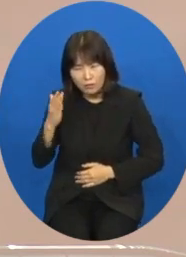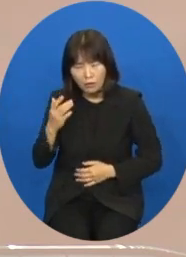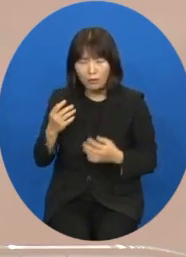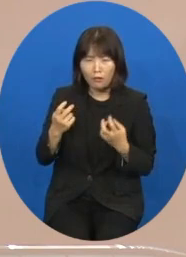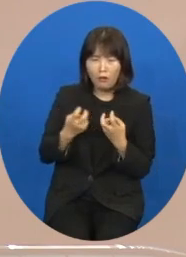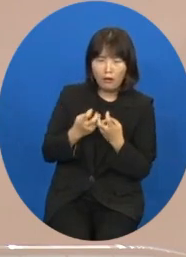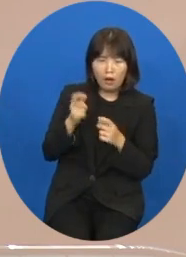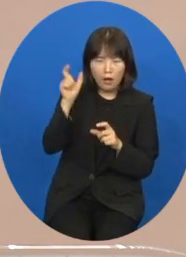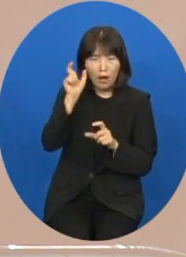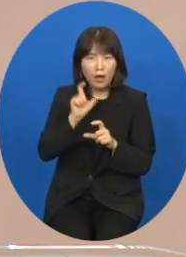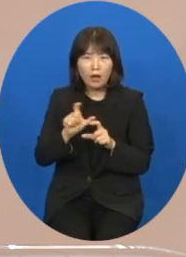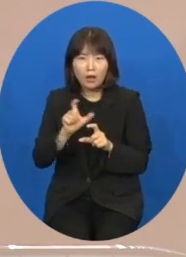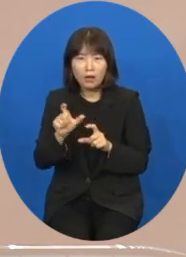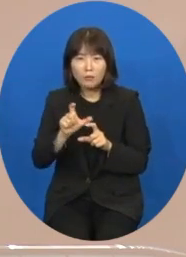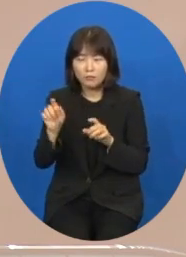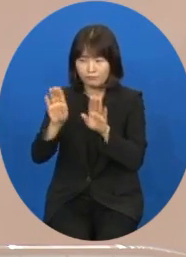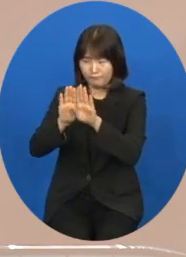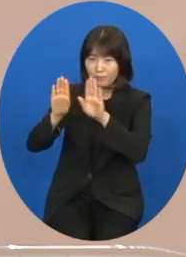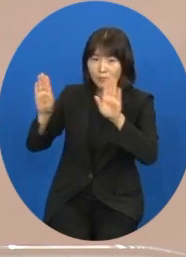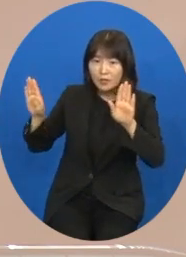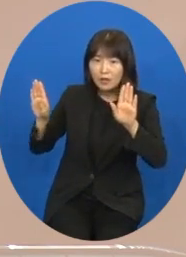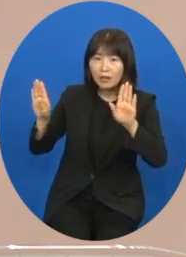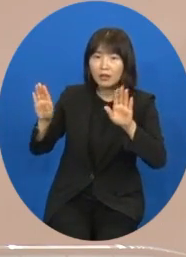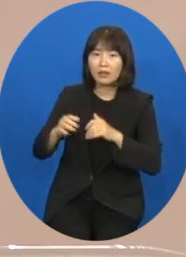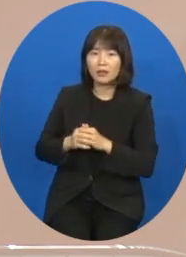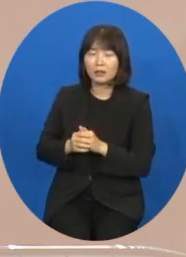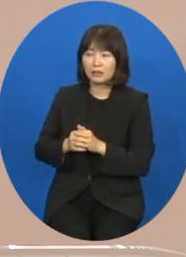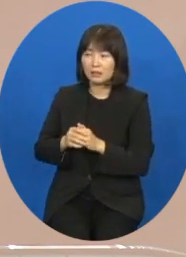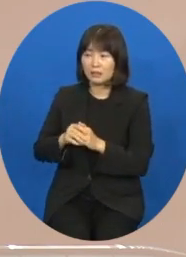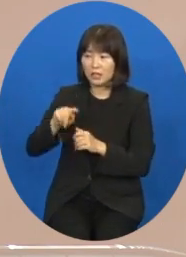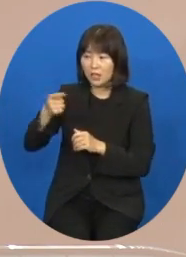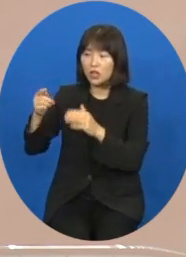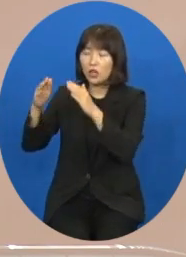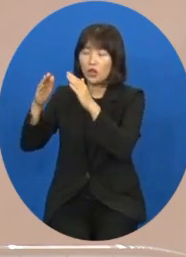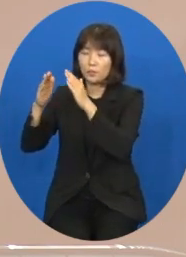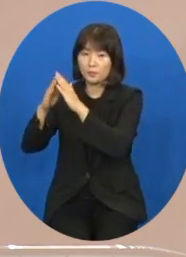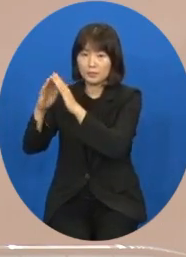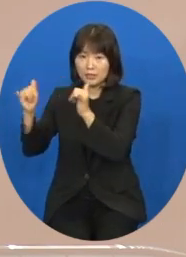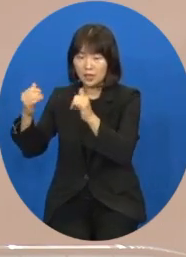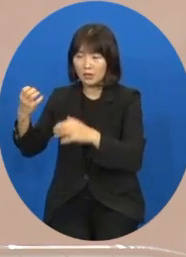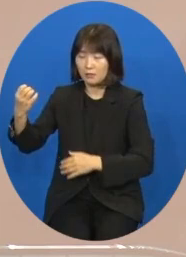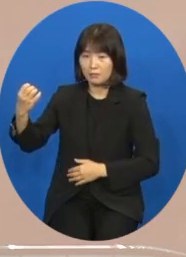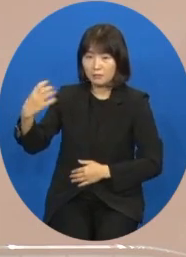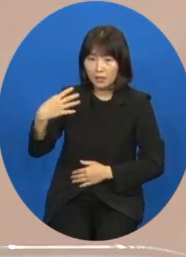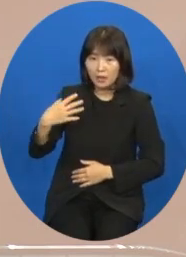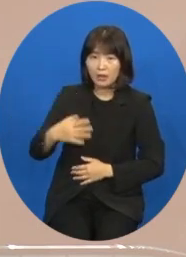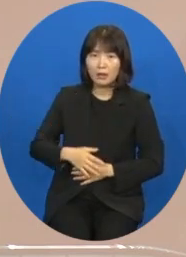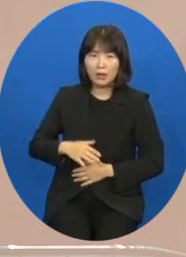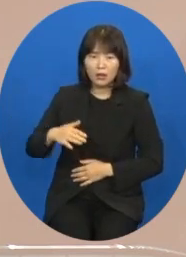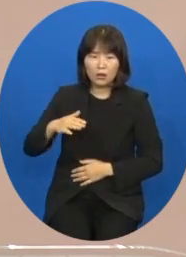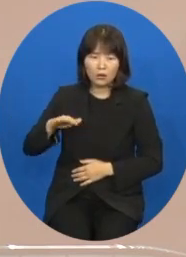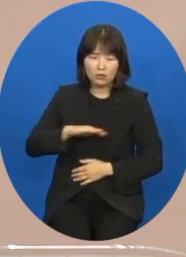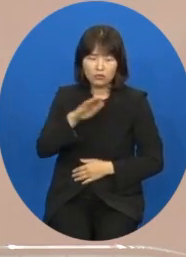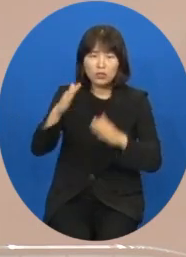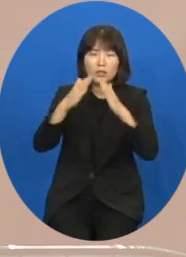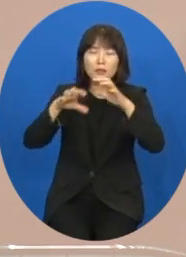되나 하고 문을 열었더니 그분이 굉장히 걱정스럽게 하는 이야기가 우리